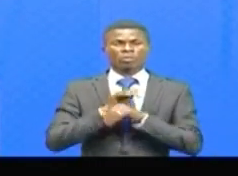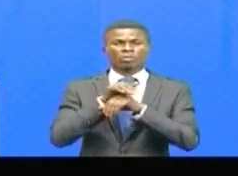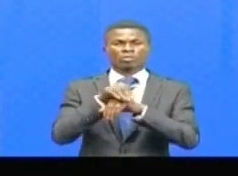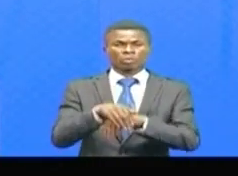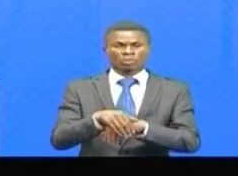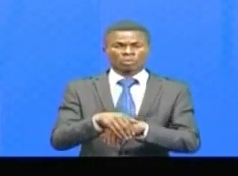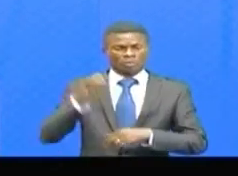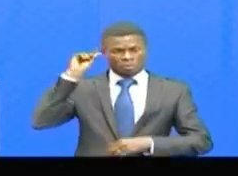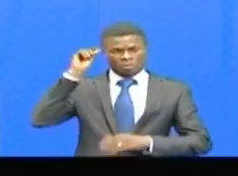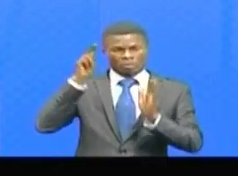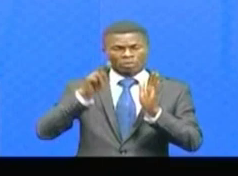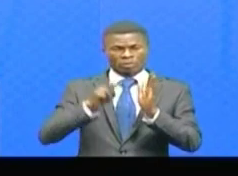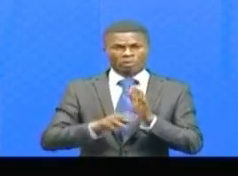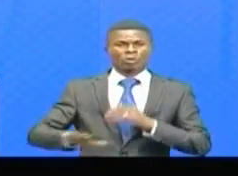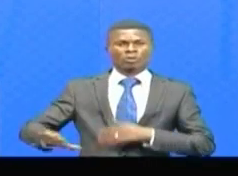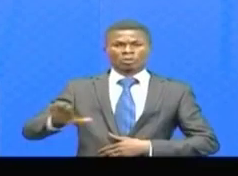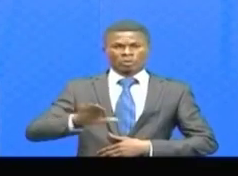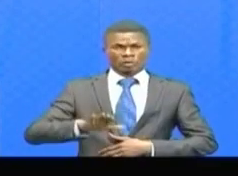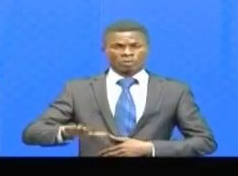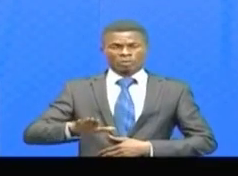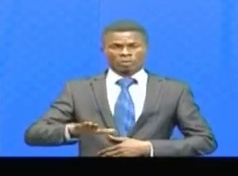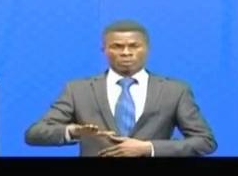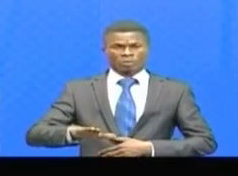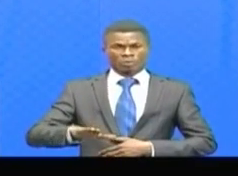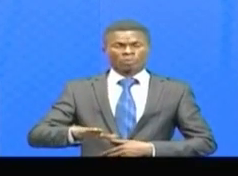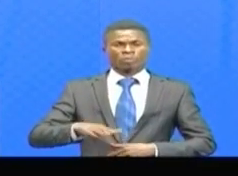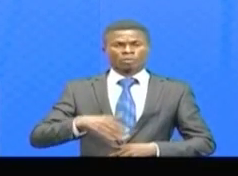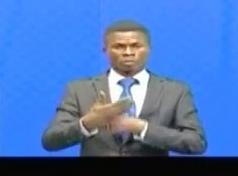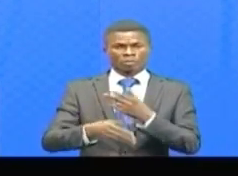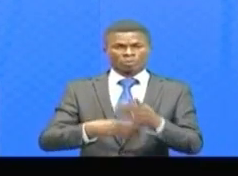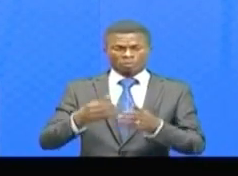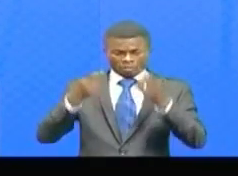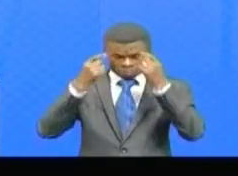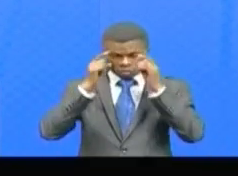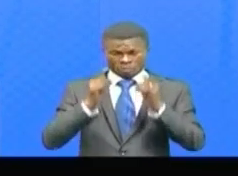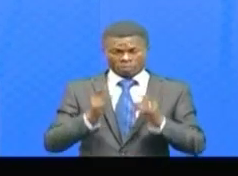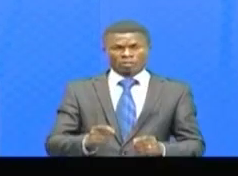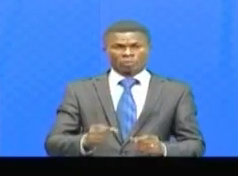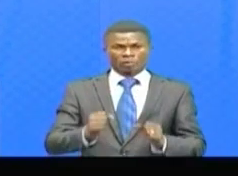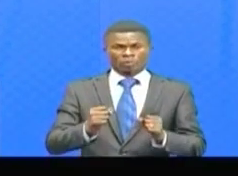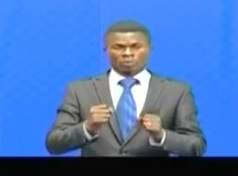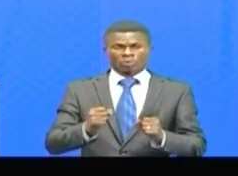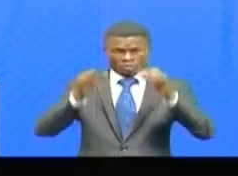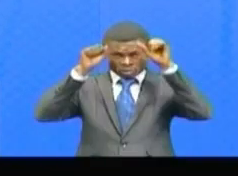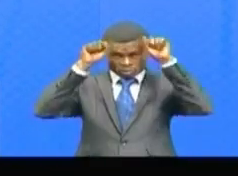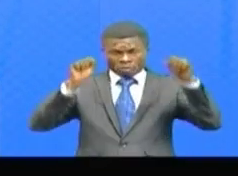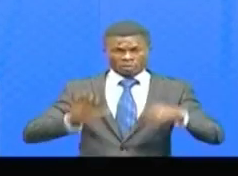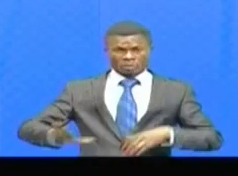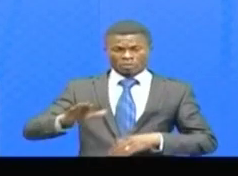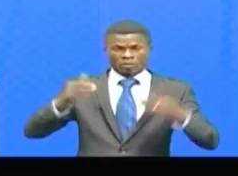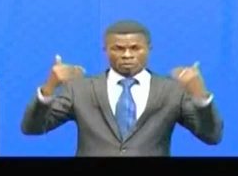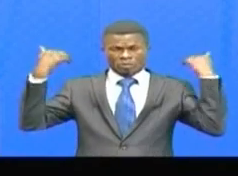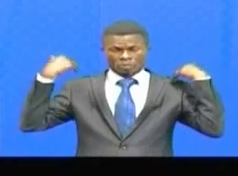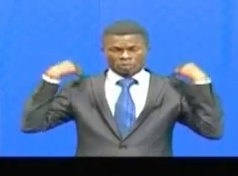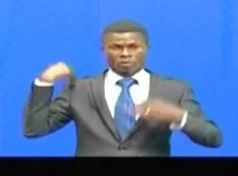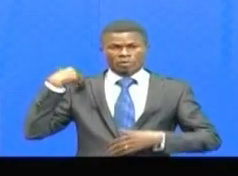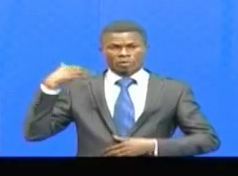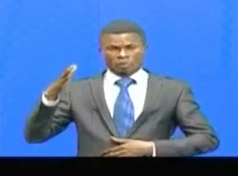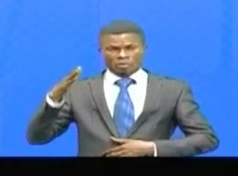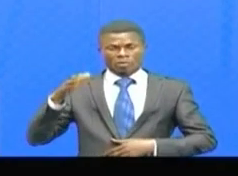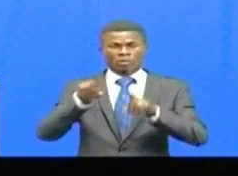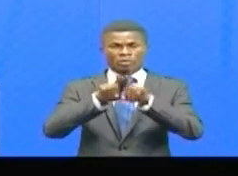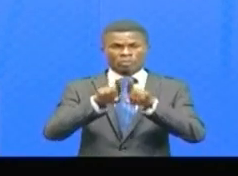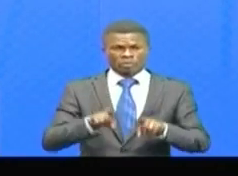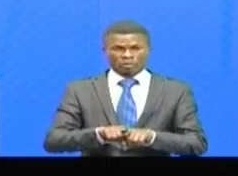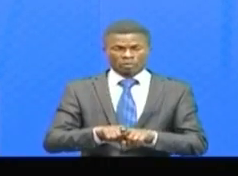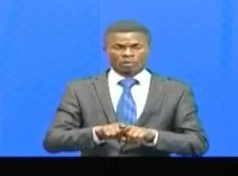du gouvernement de la République de faire sienne la détermination du président de la République, chef de l'État, ainsi que